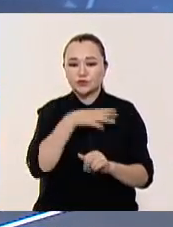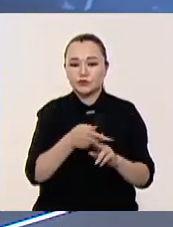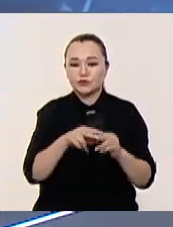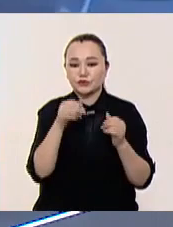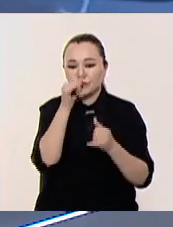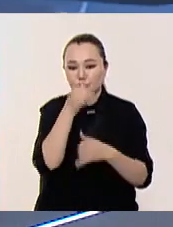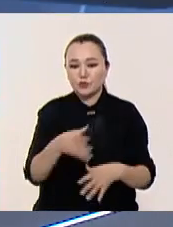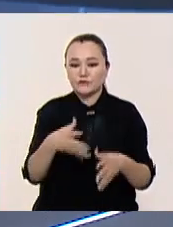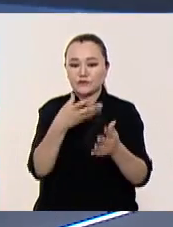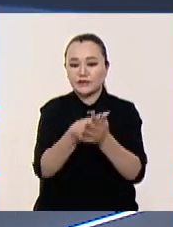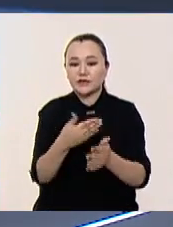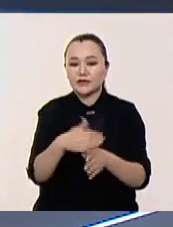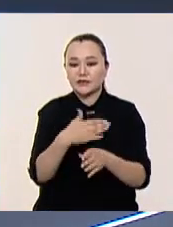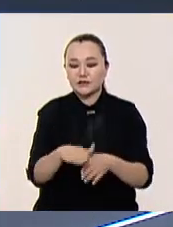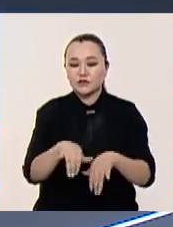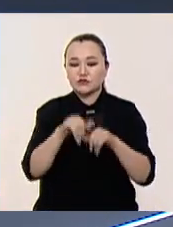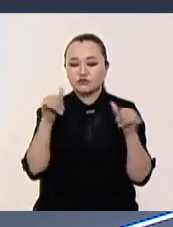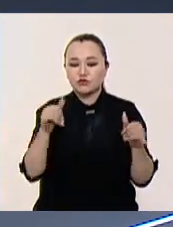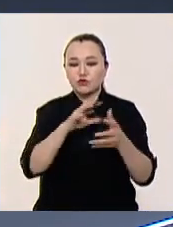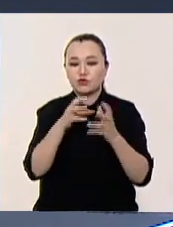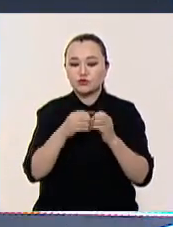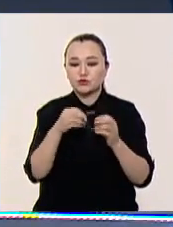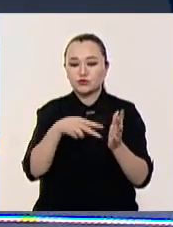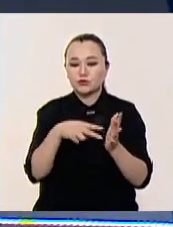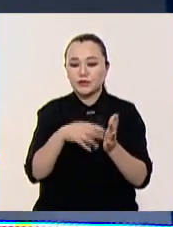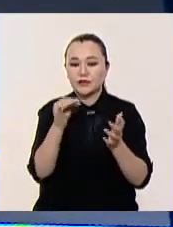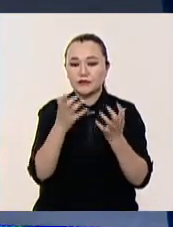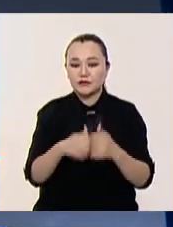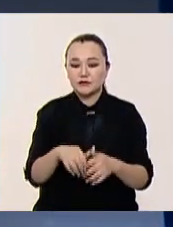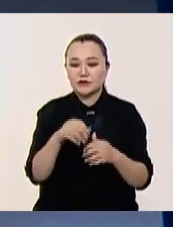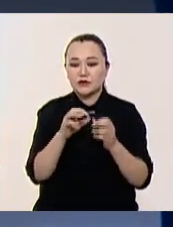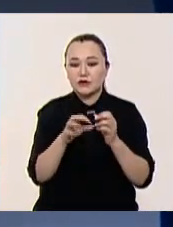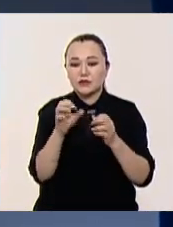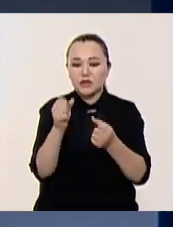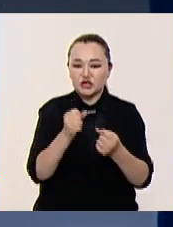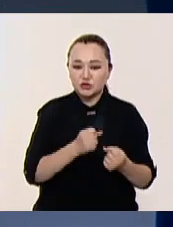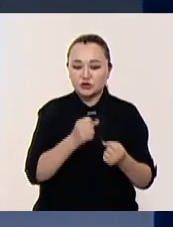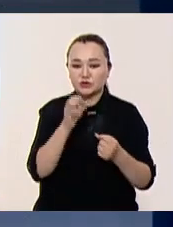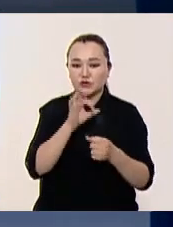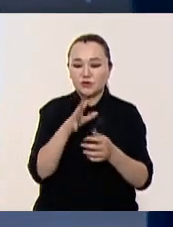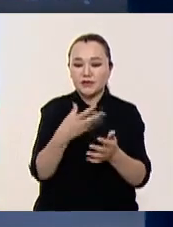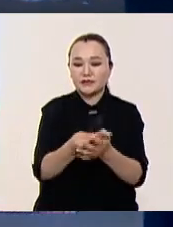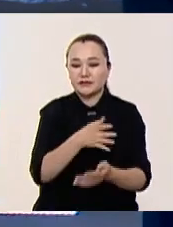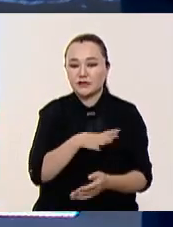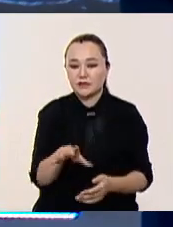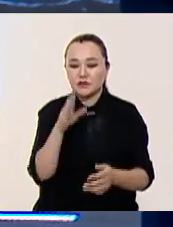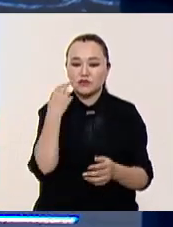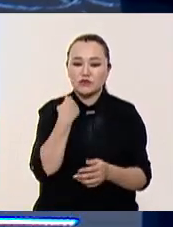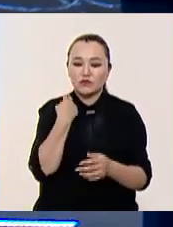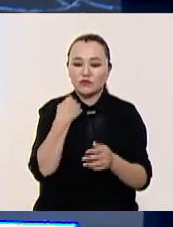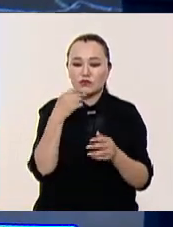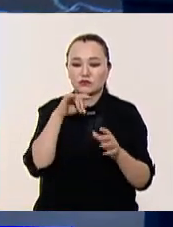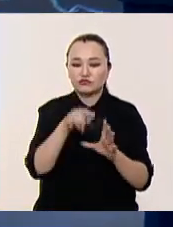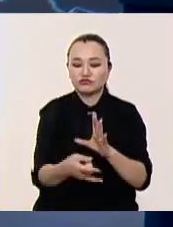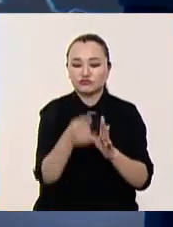могут выплатить кредиты. Растет как общая сумма займов, так и количество просроченных платежей. Почему наши граждане влезают в долговую яму и